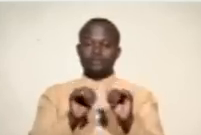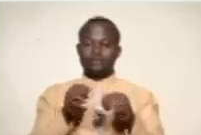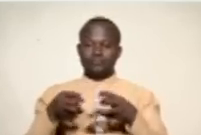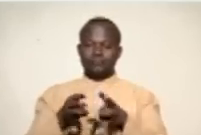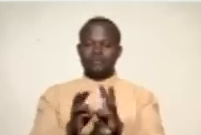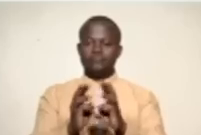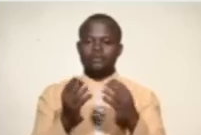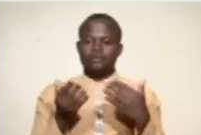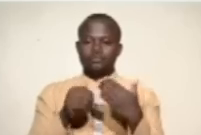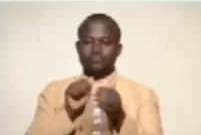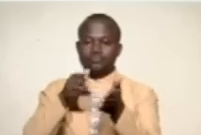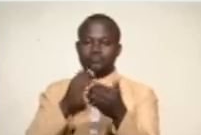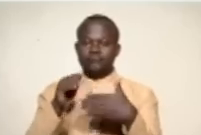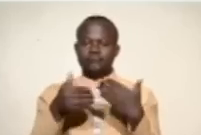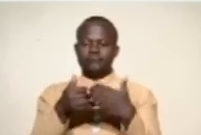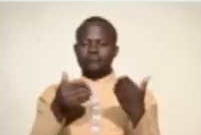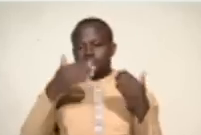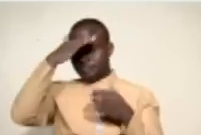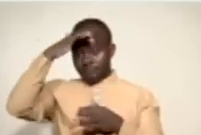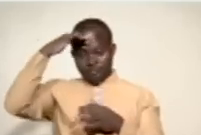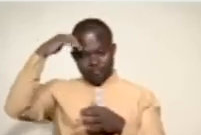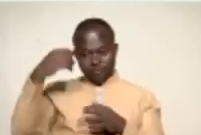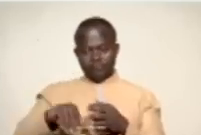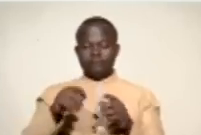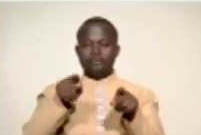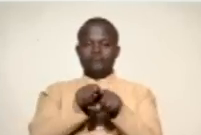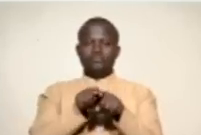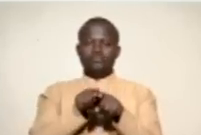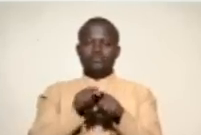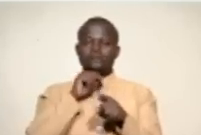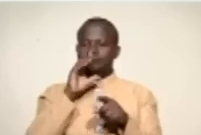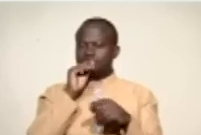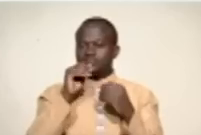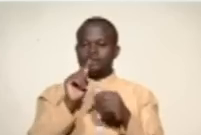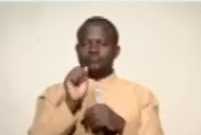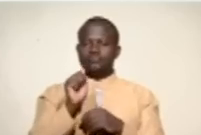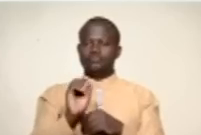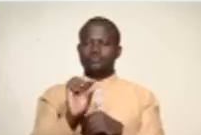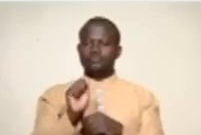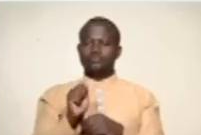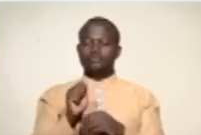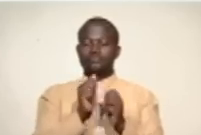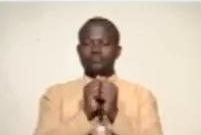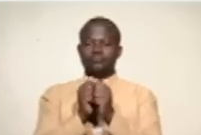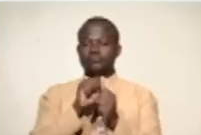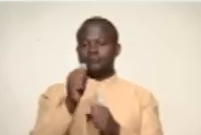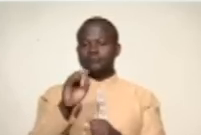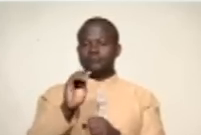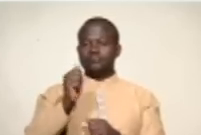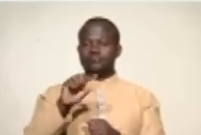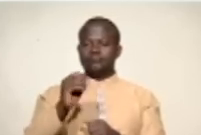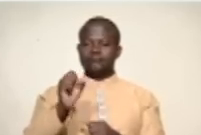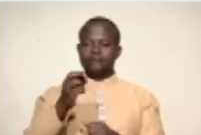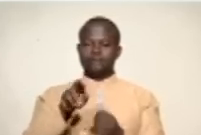buryo kuyikurikirana byagorana, cyo kimwe ntabwo mbivugira akabuga gusa, naho bivugira na ba bagosora